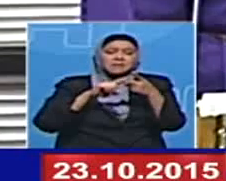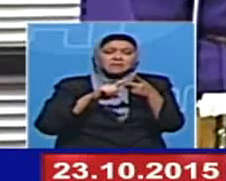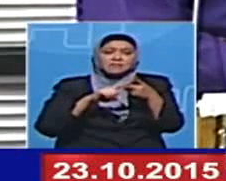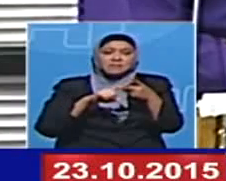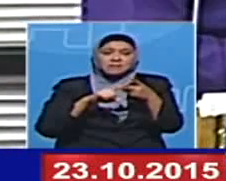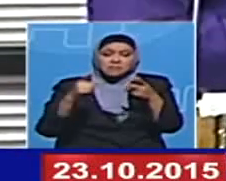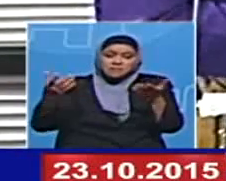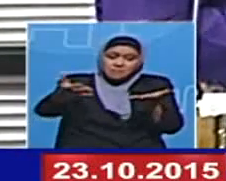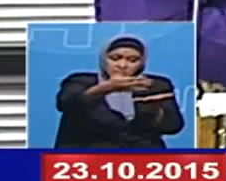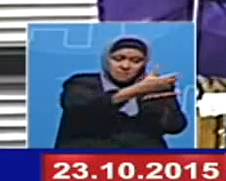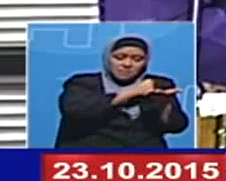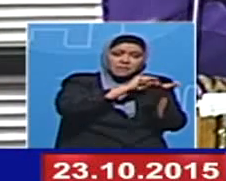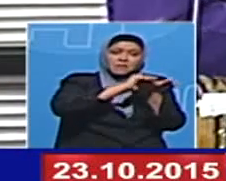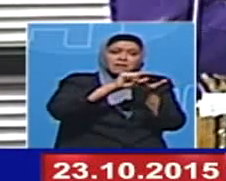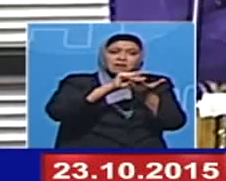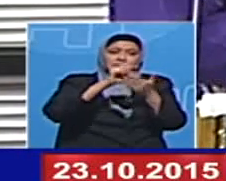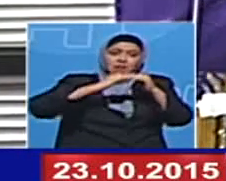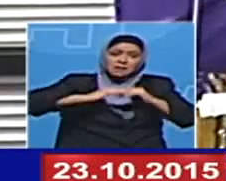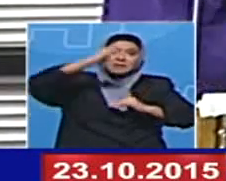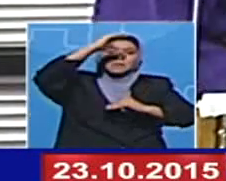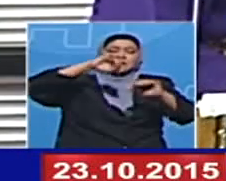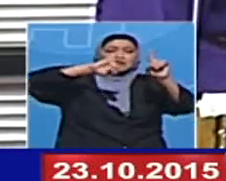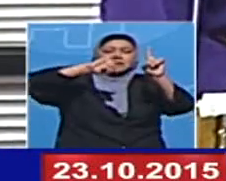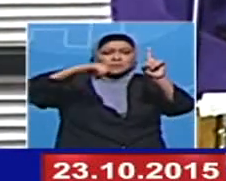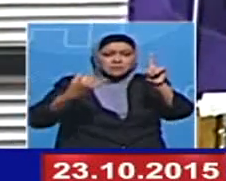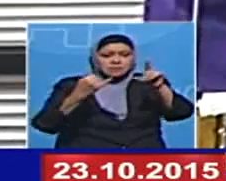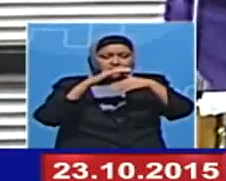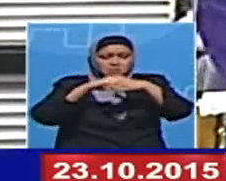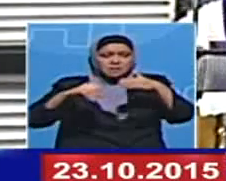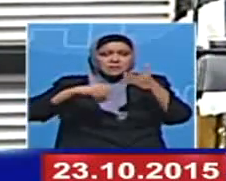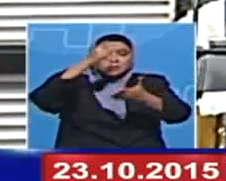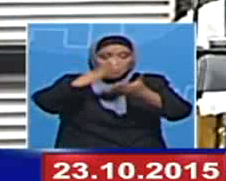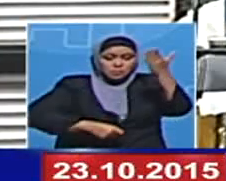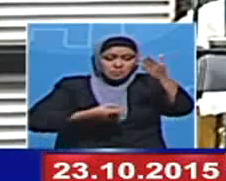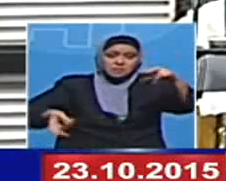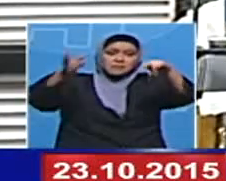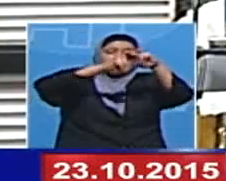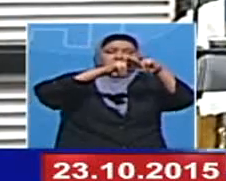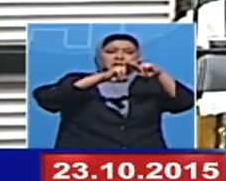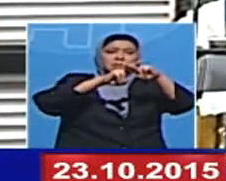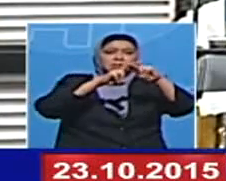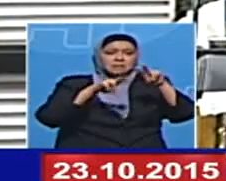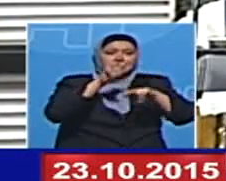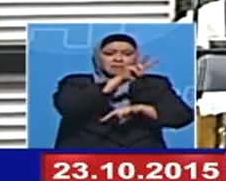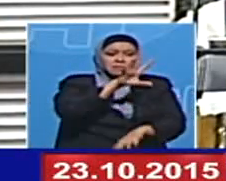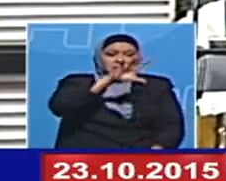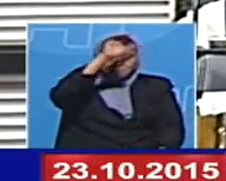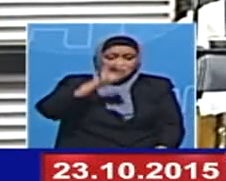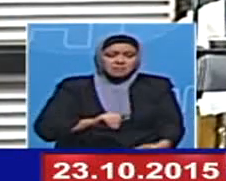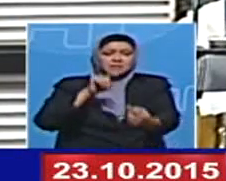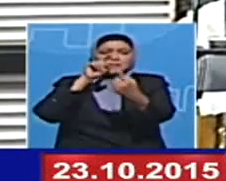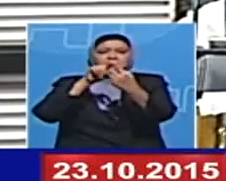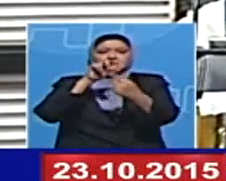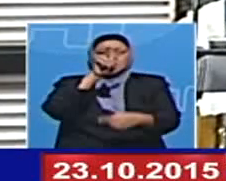yang berpendapatan melebihi R juta kadar Cukai akan dinaikkan daripada 25%